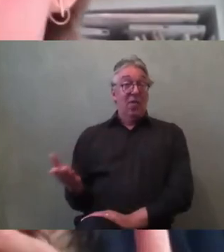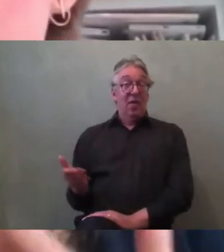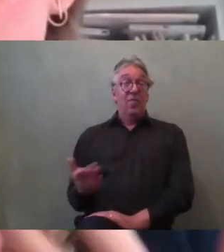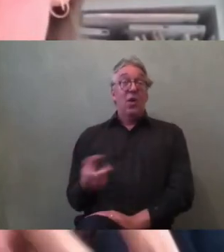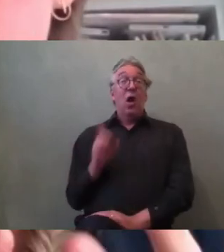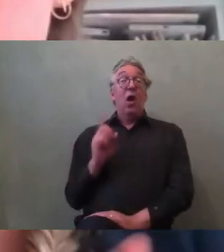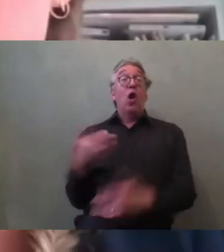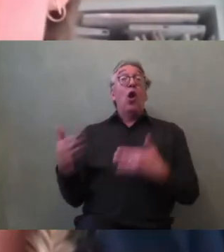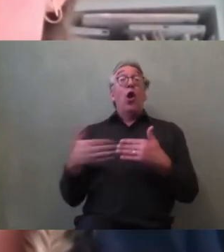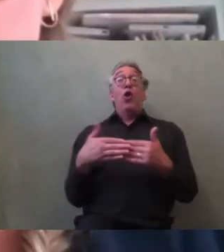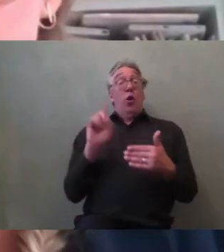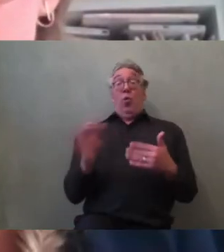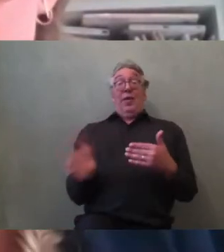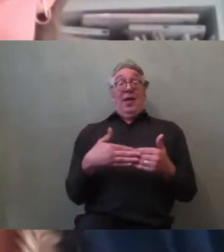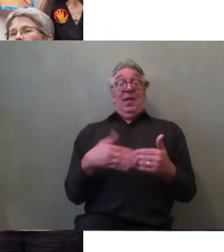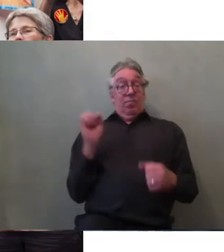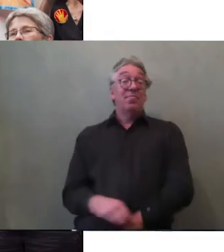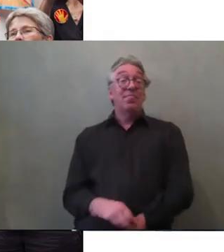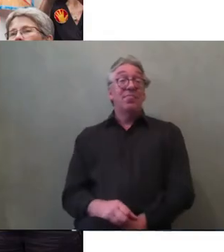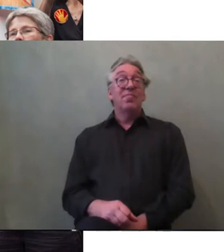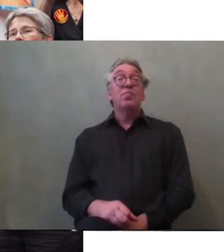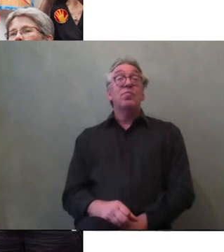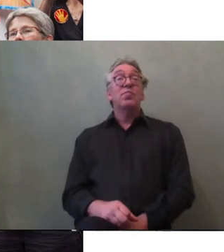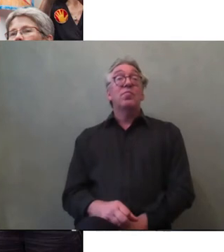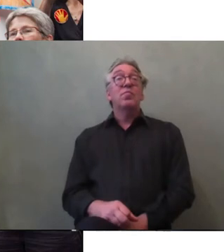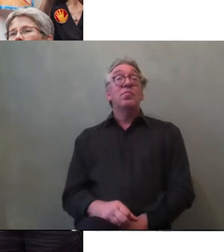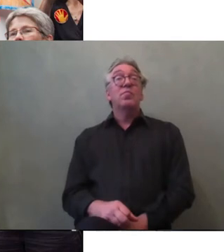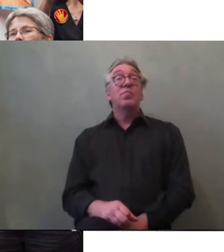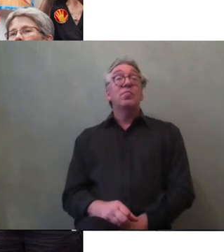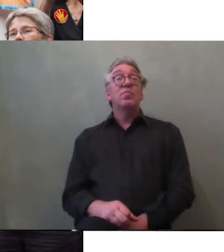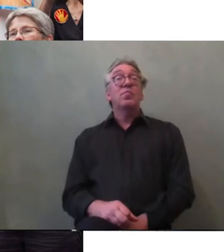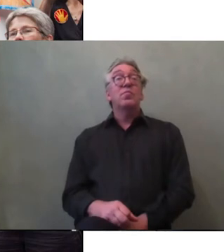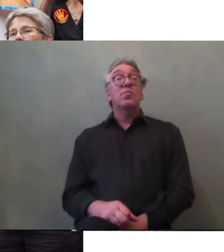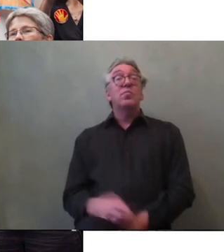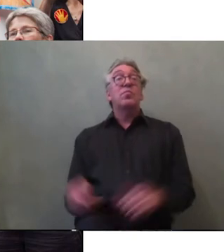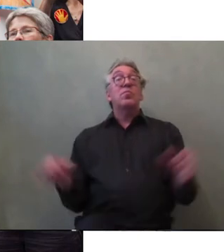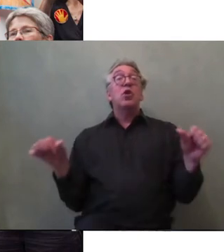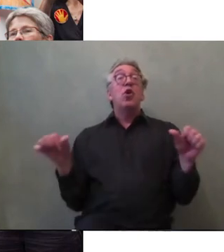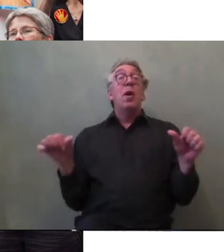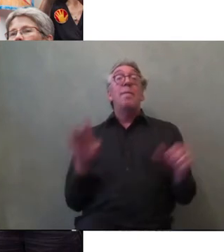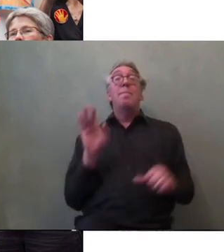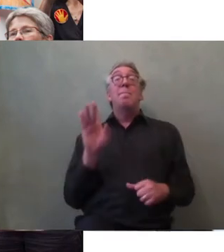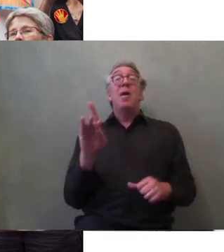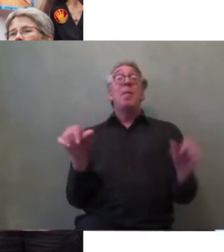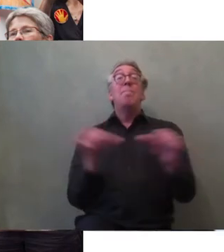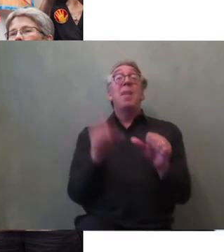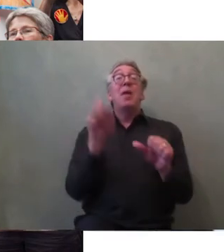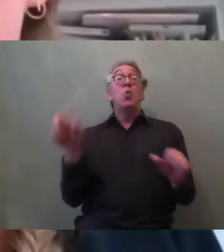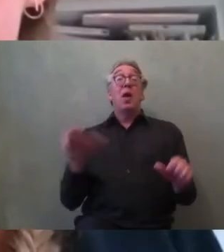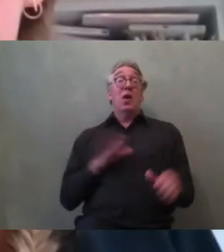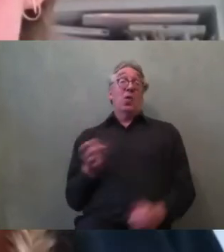gesloten zijn, deze digitale deur open te houden. Personeel, de P van personeel is ook ontzettend belangrijk. Het is